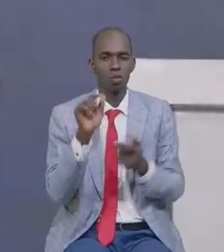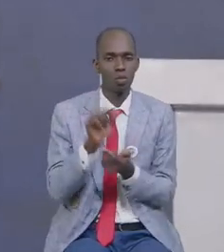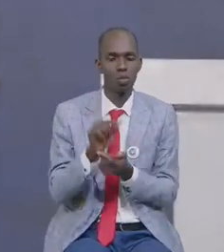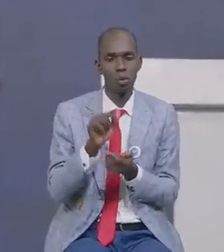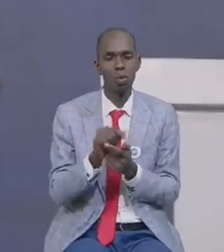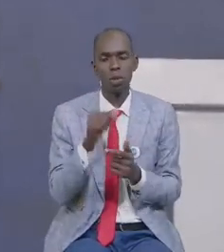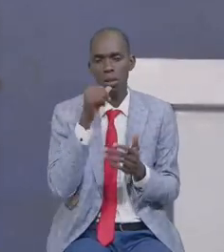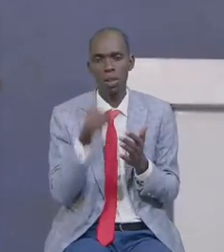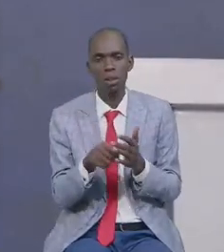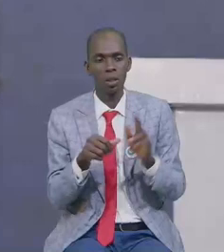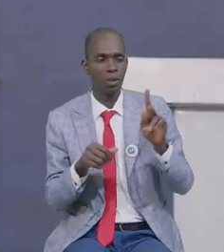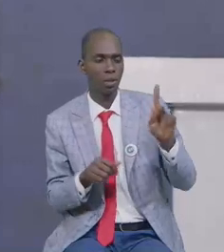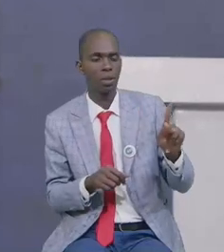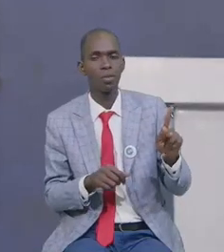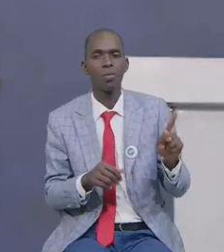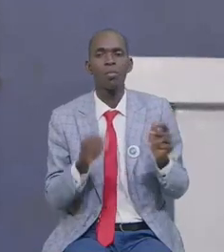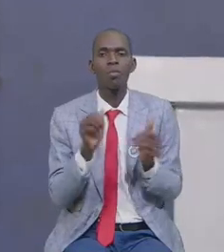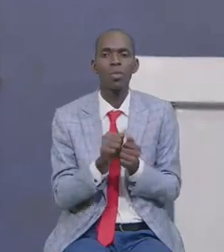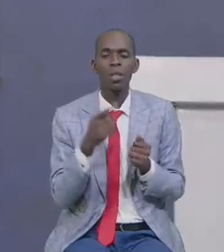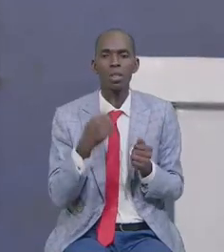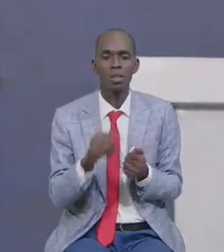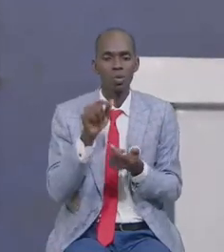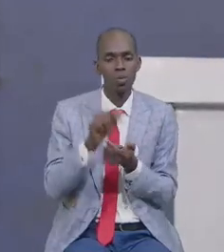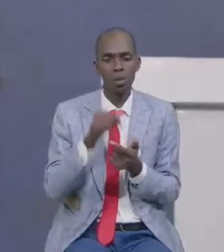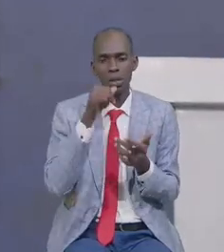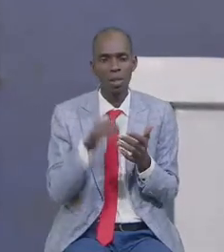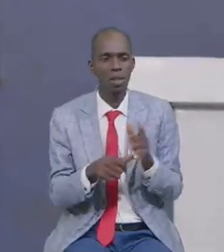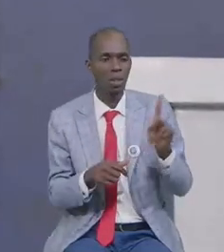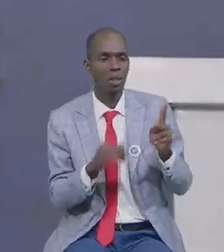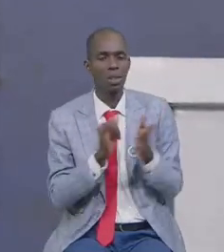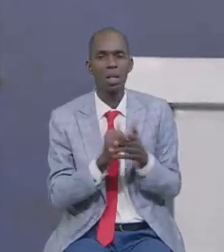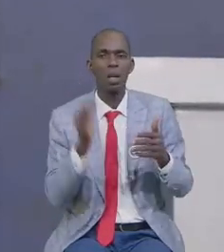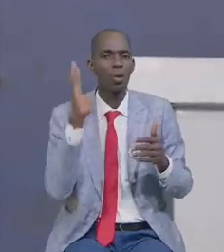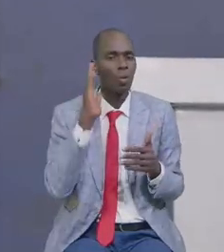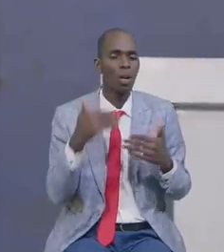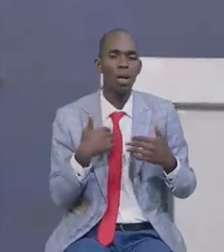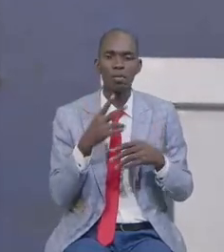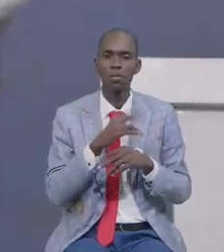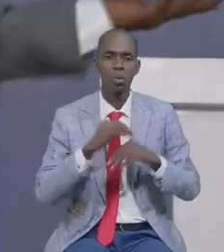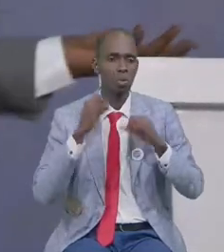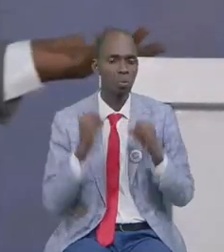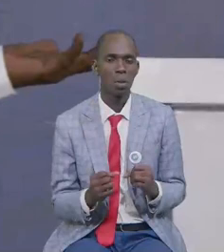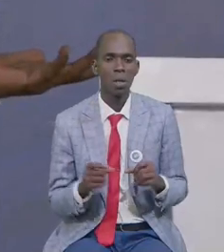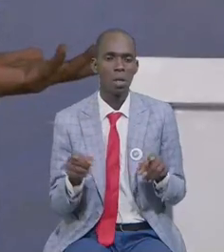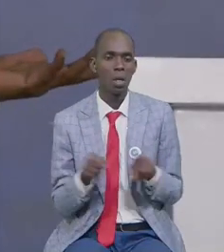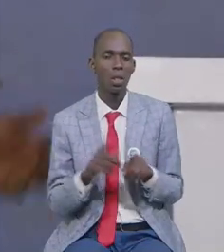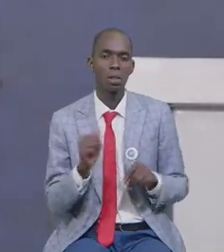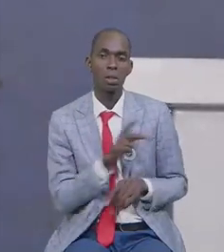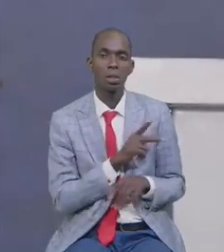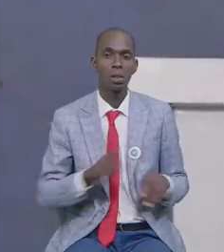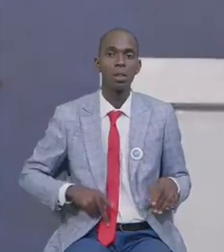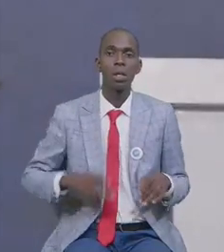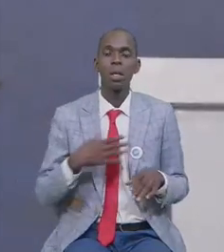un R minuscule, un R mitulé, qui n'a pas de puissance, un roi vide.